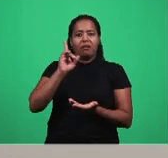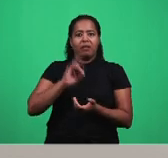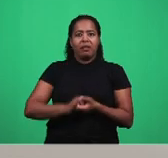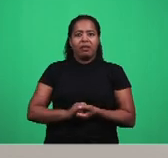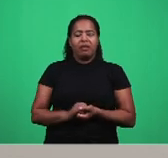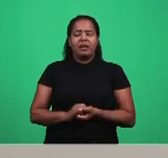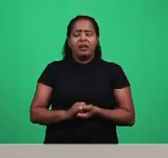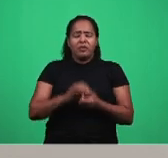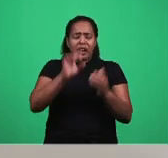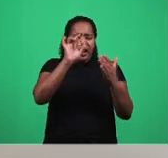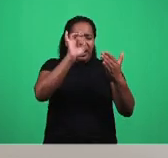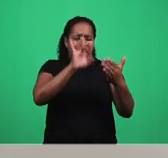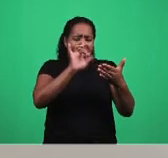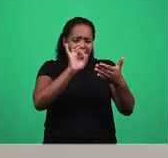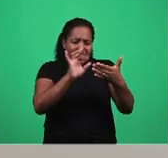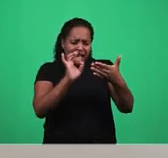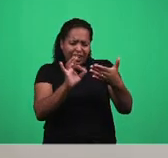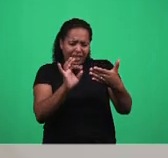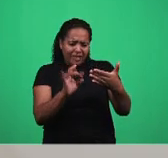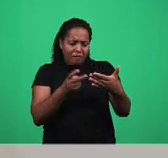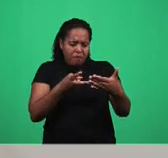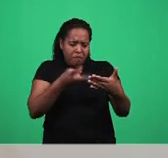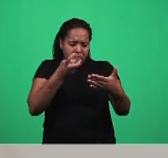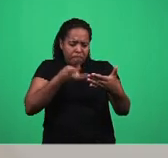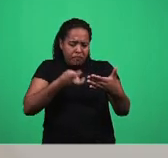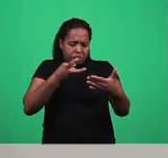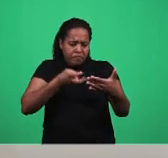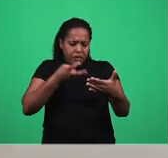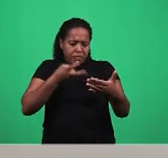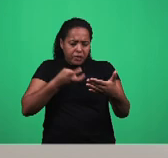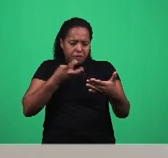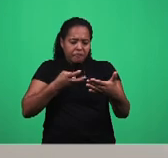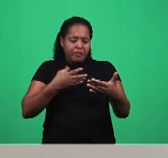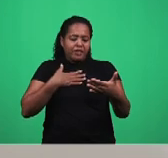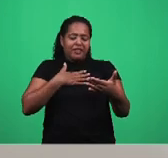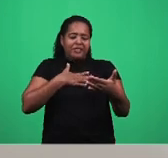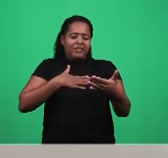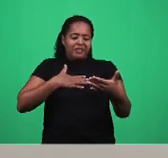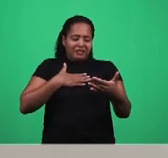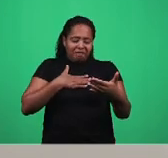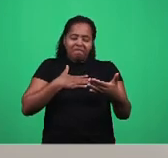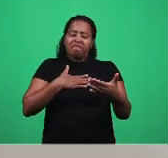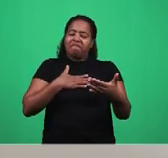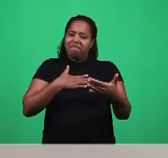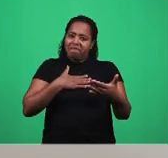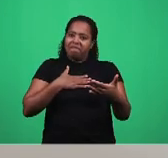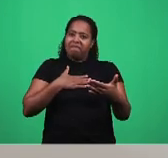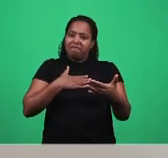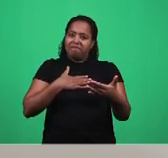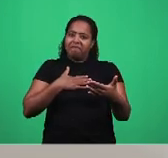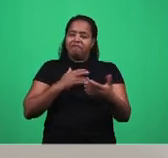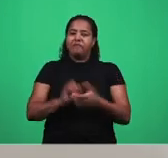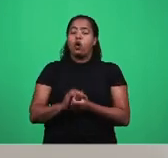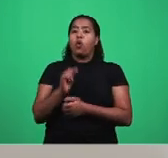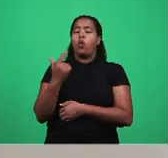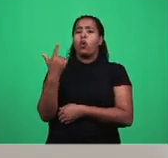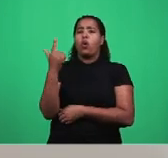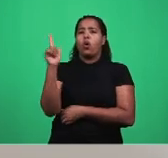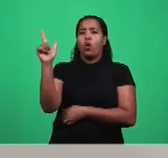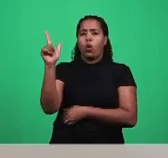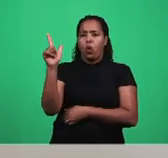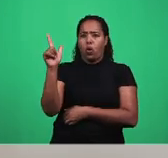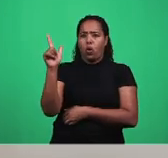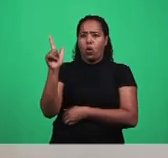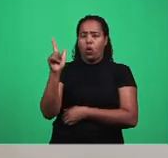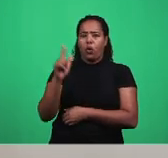sens... euh, euh, après, il y a un autre commentaire ici